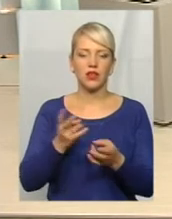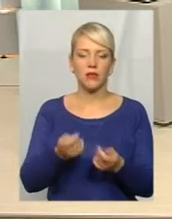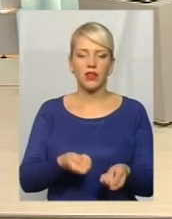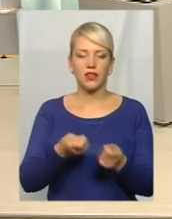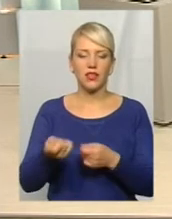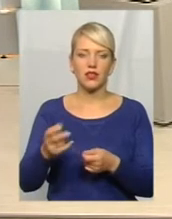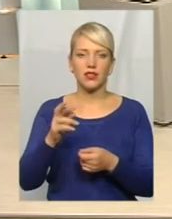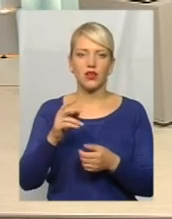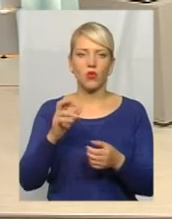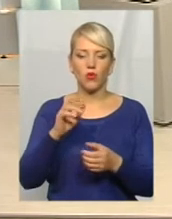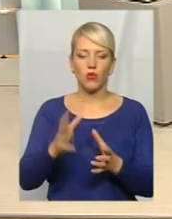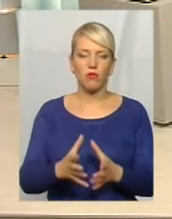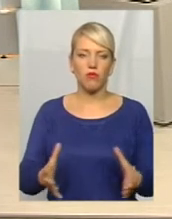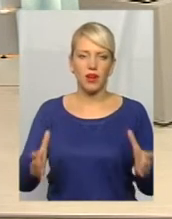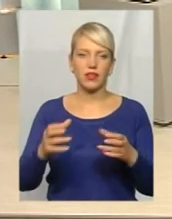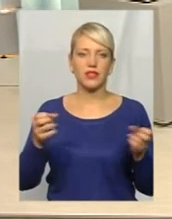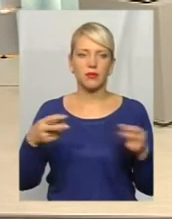баки спецкомунтрансу.